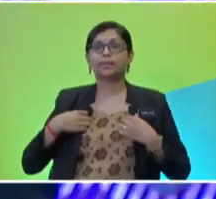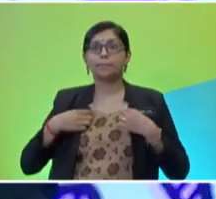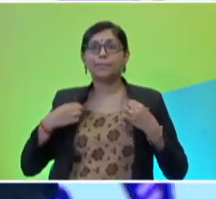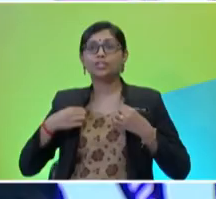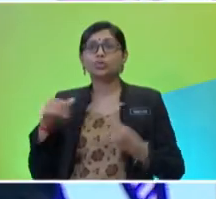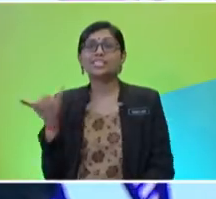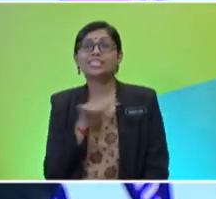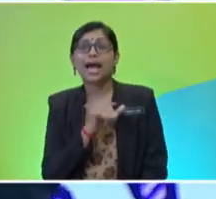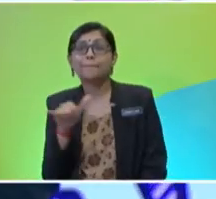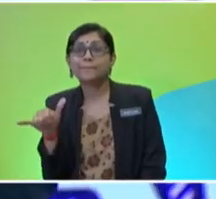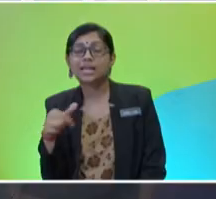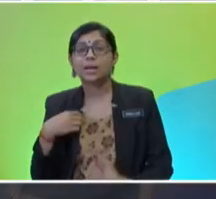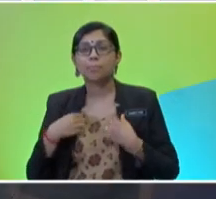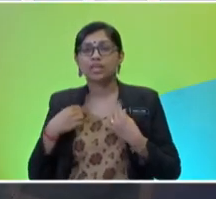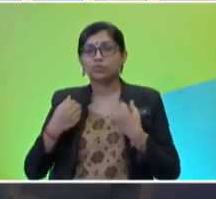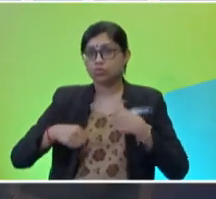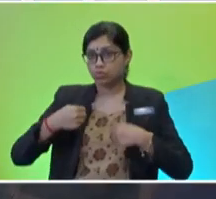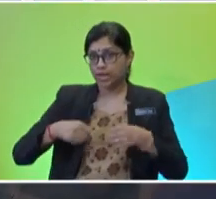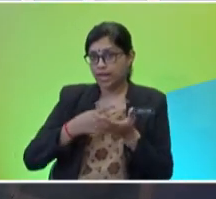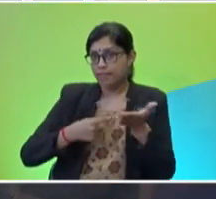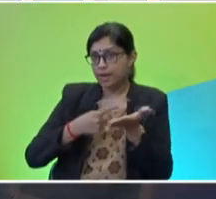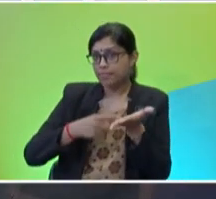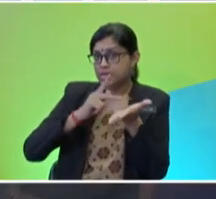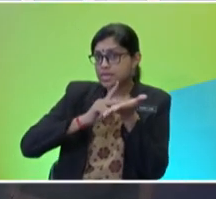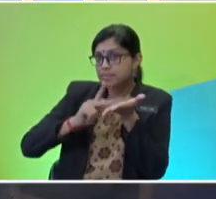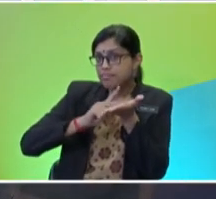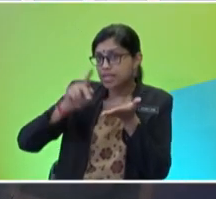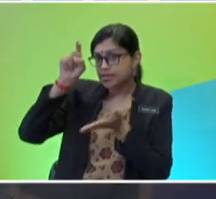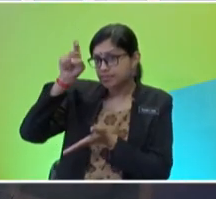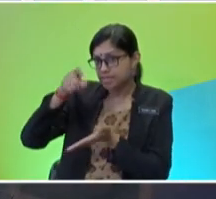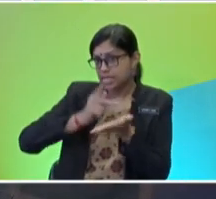kekemasan. Betul tak Akmal? Betul cikgu, saya setuju cikgu.